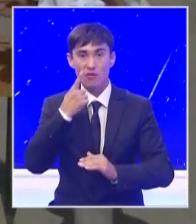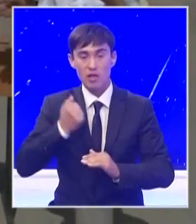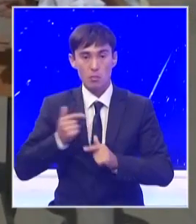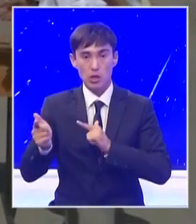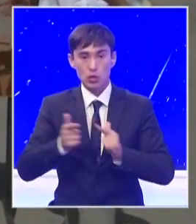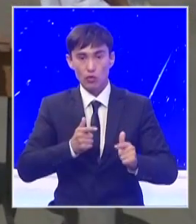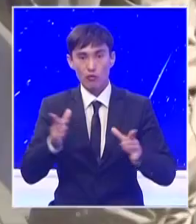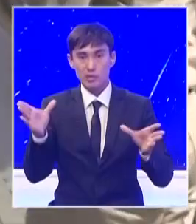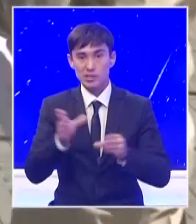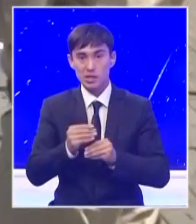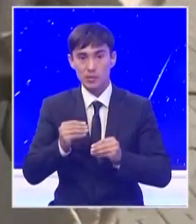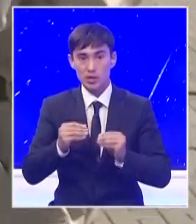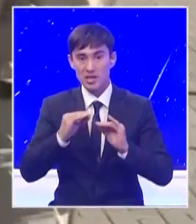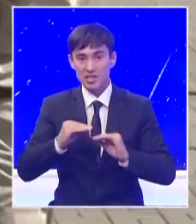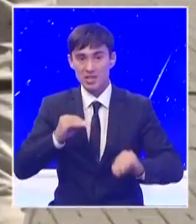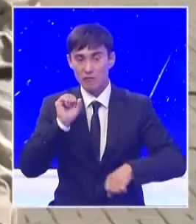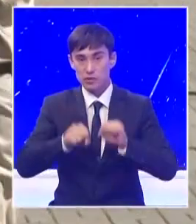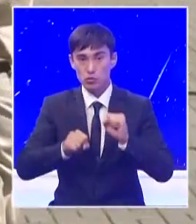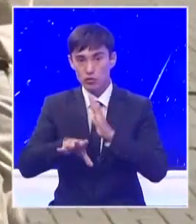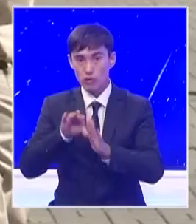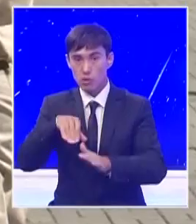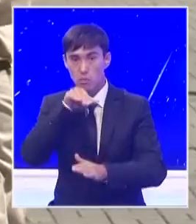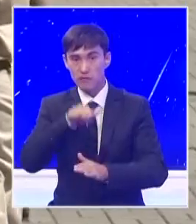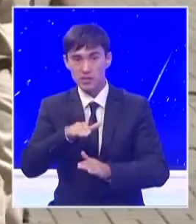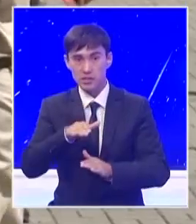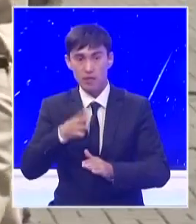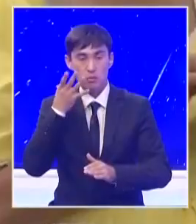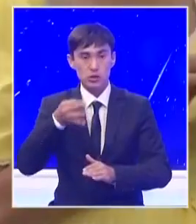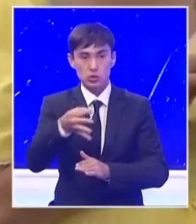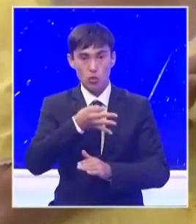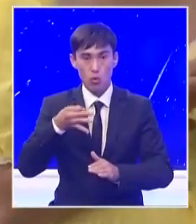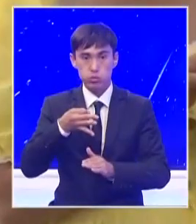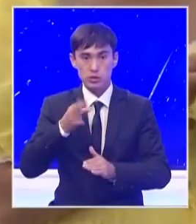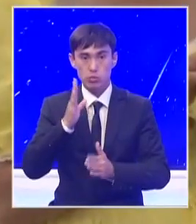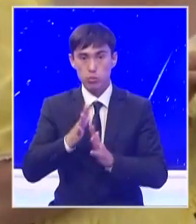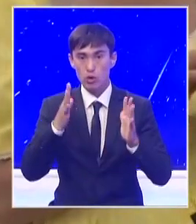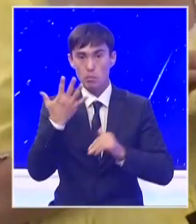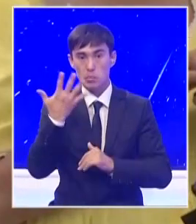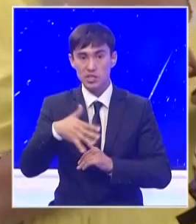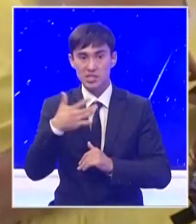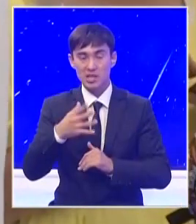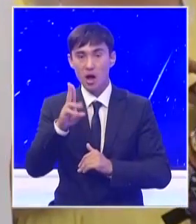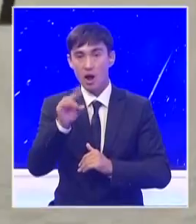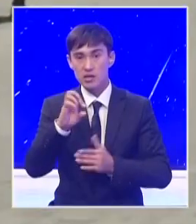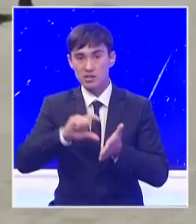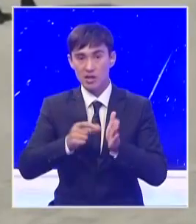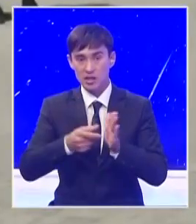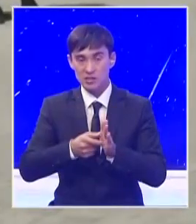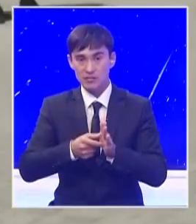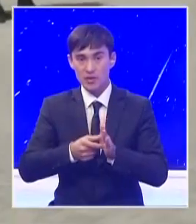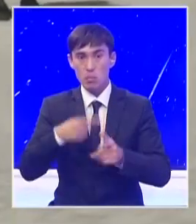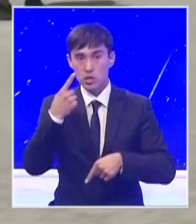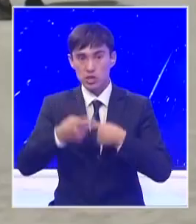подготовке. Вместе с тем она дает детям возможность выбора профессии. Только в Алматинской области более 50 кадетских классов. В